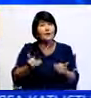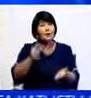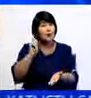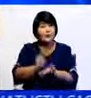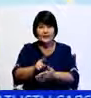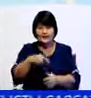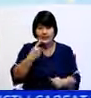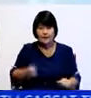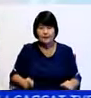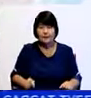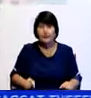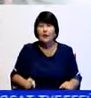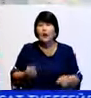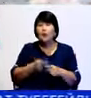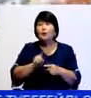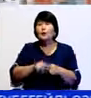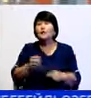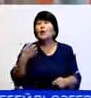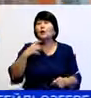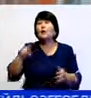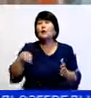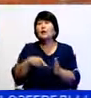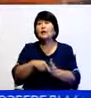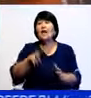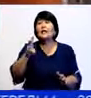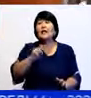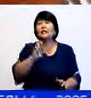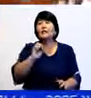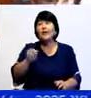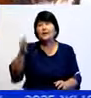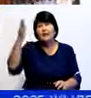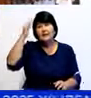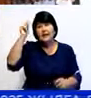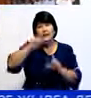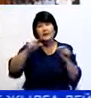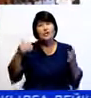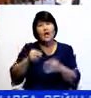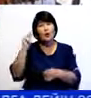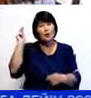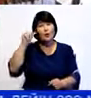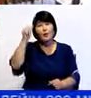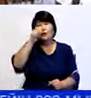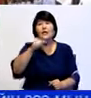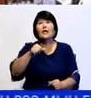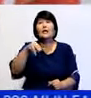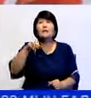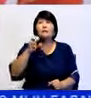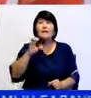деді. Осы ретте Қызылорда қаласындағы Назарбаев зияткерлік мектебінде жаңа оқу жылында НИС